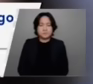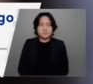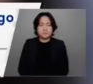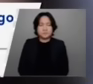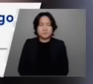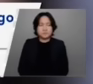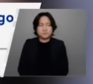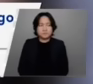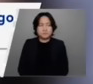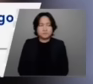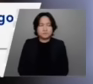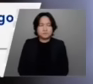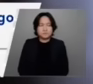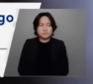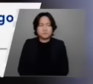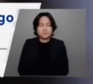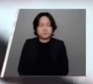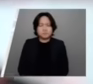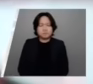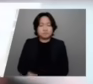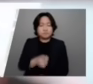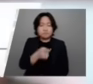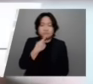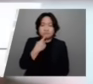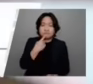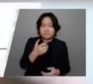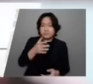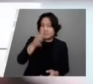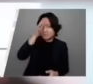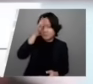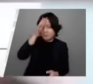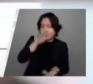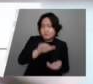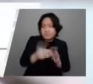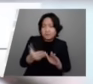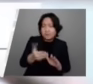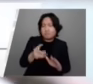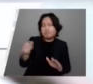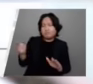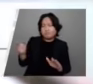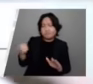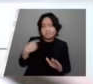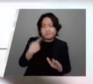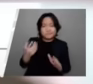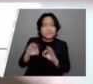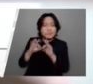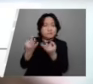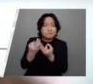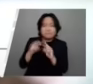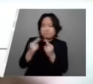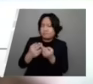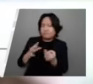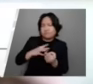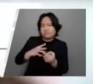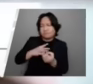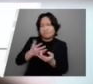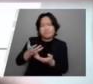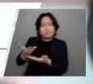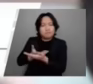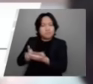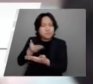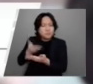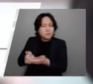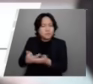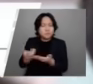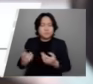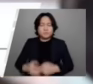Pero maura na ilang ikabawas kung papa. Katong mata, suod sa ito nagpapad. Matong kuhan sa ito papa.